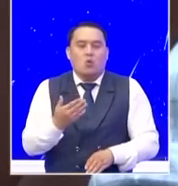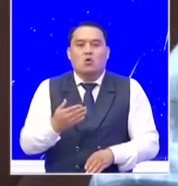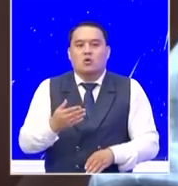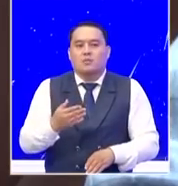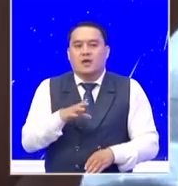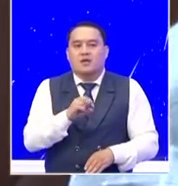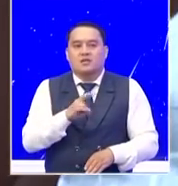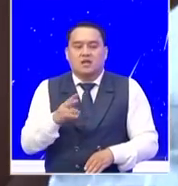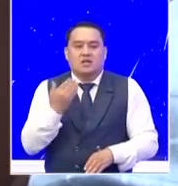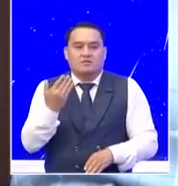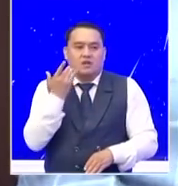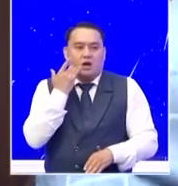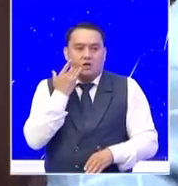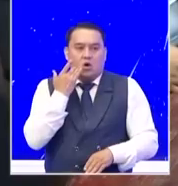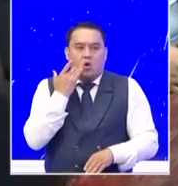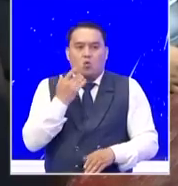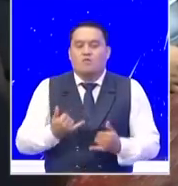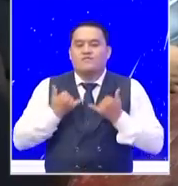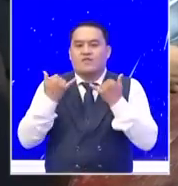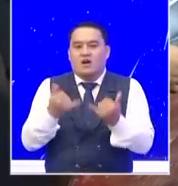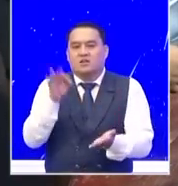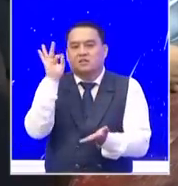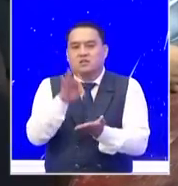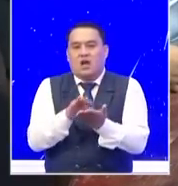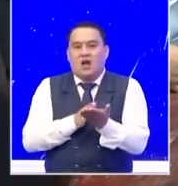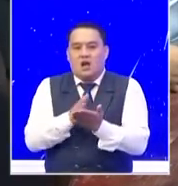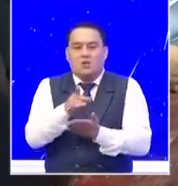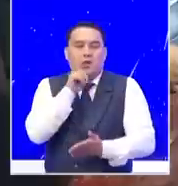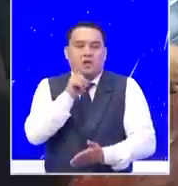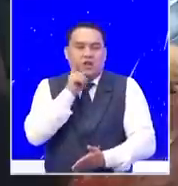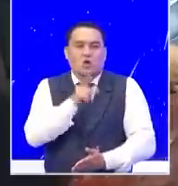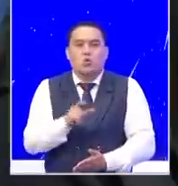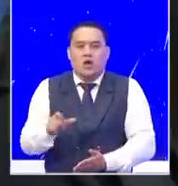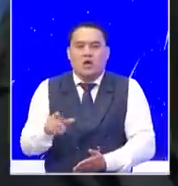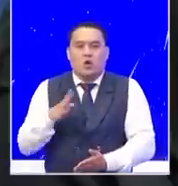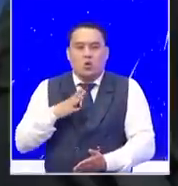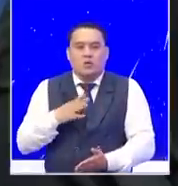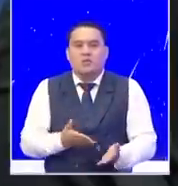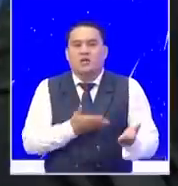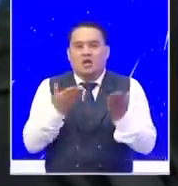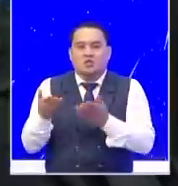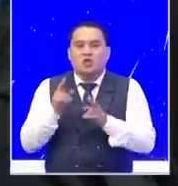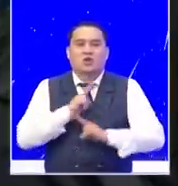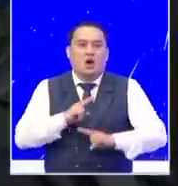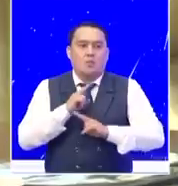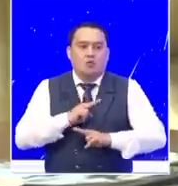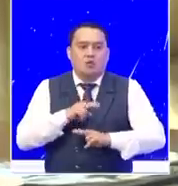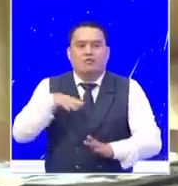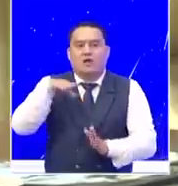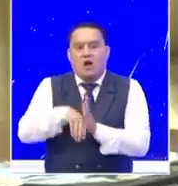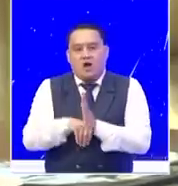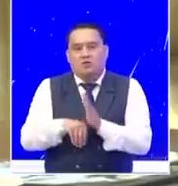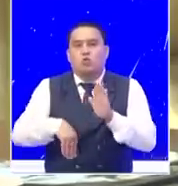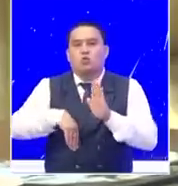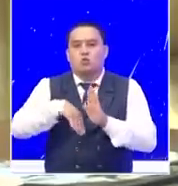учеников Бейсен Куранбек. Мэтр очень уважал целеустремленных молодых людей. Именно таких он приглашал на работу и вкладывал в них все